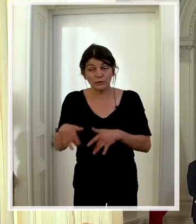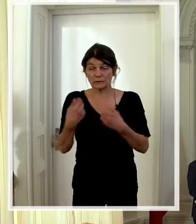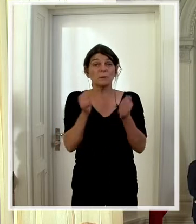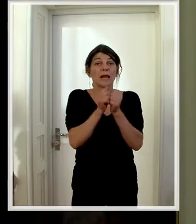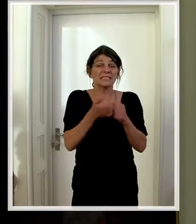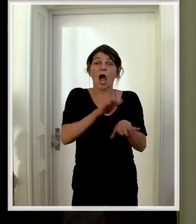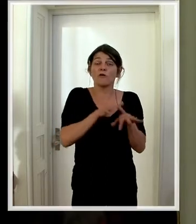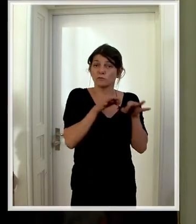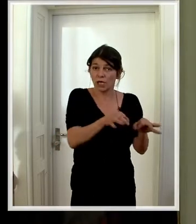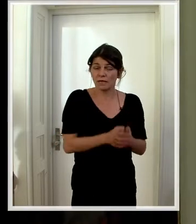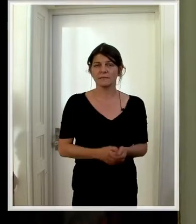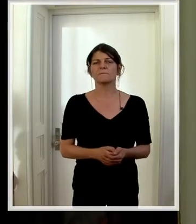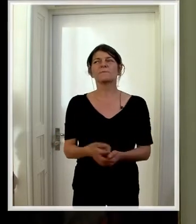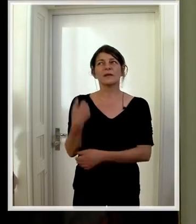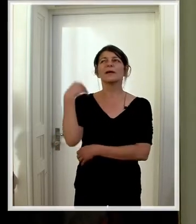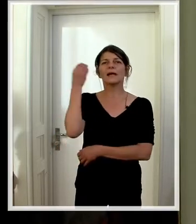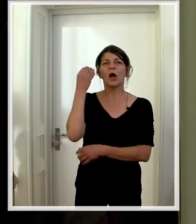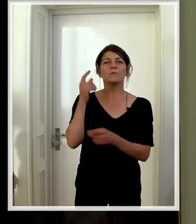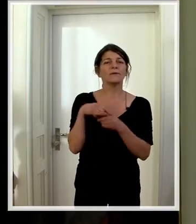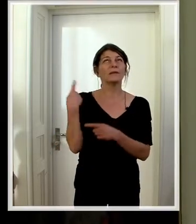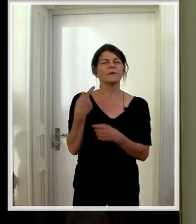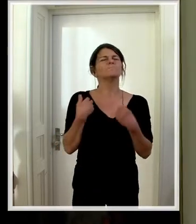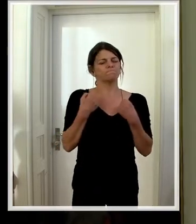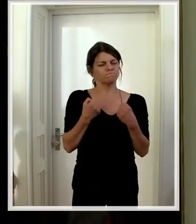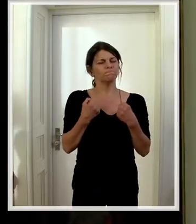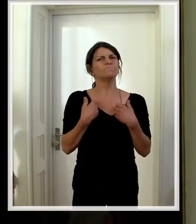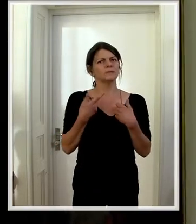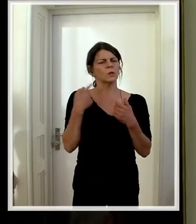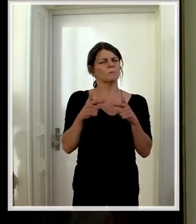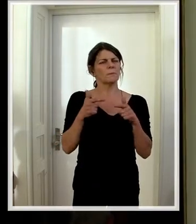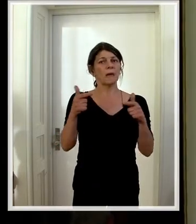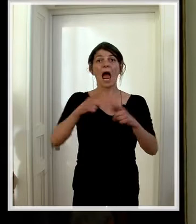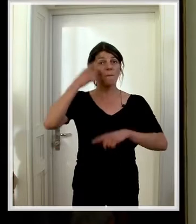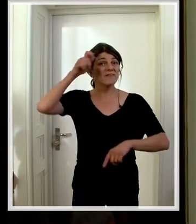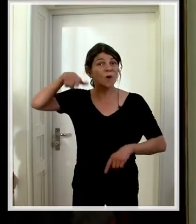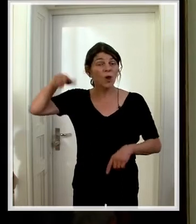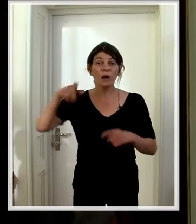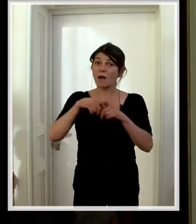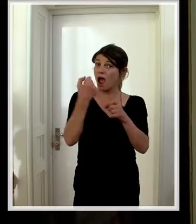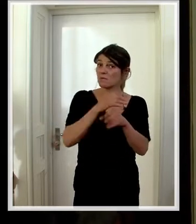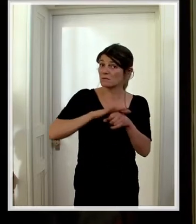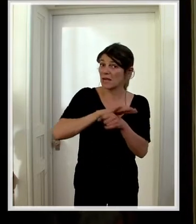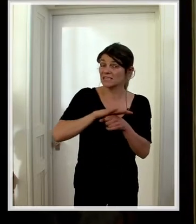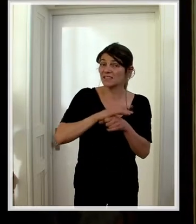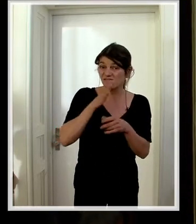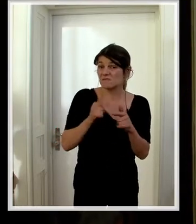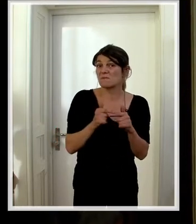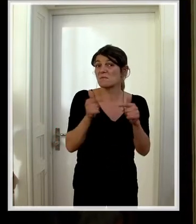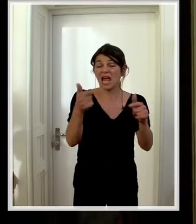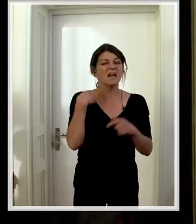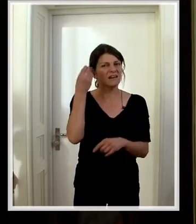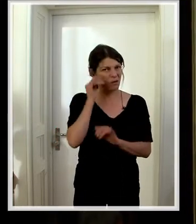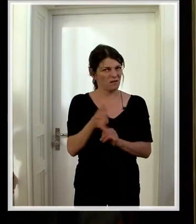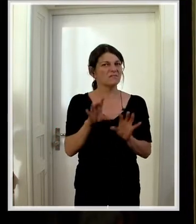Und ich glaube, wenn wir ein bisschen daran glauben, dass wir weiter wachsen, eure Bevölkerung und auch in den Arbeitsplätzen, und ich glaube daran, dass wir in den nächsten